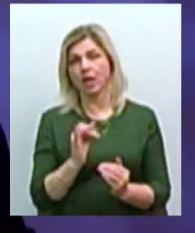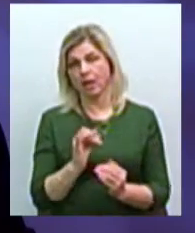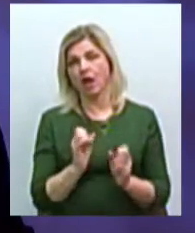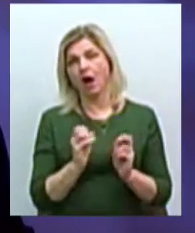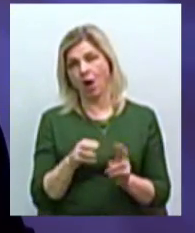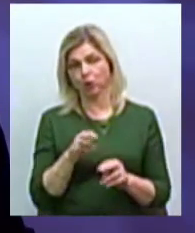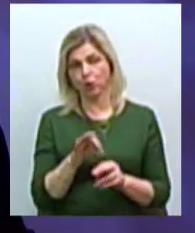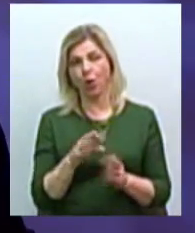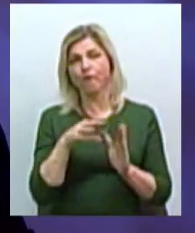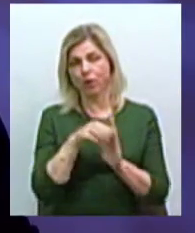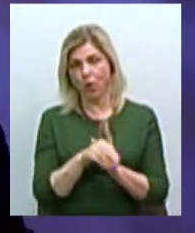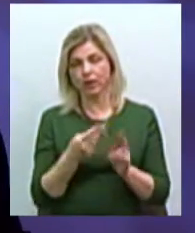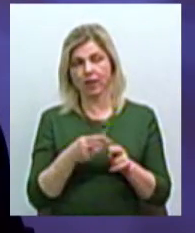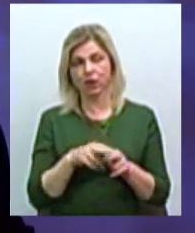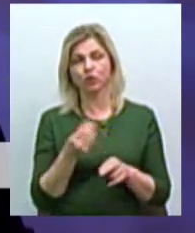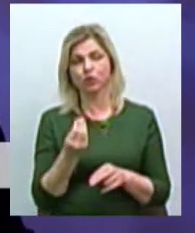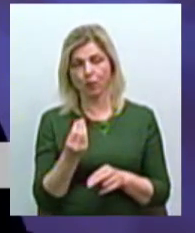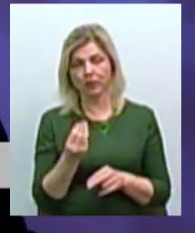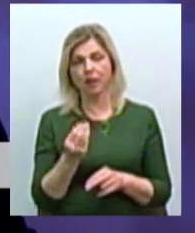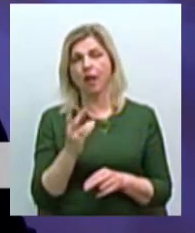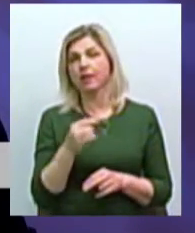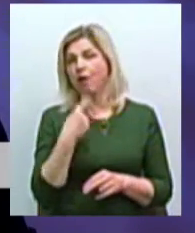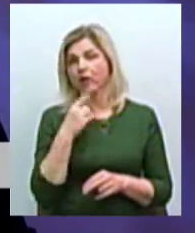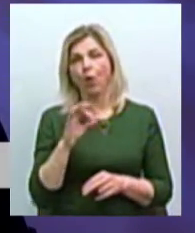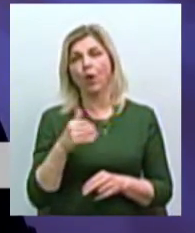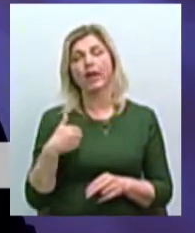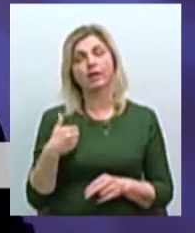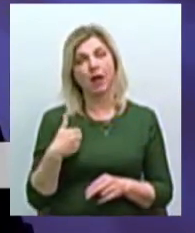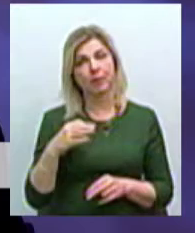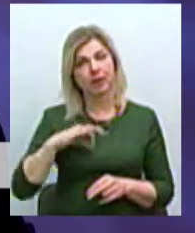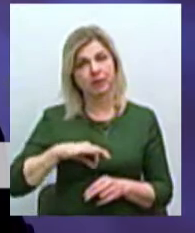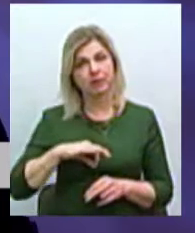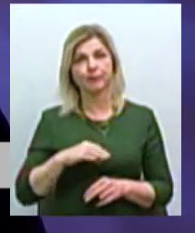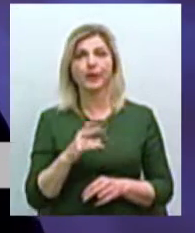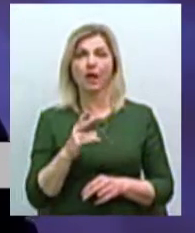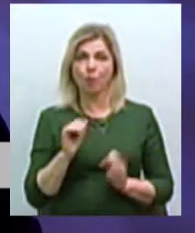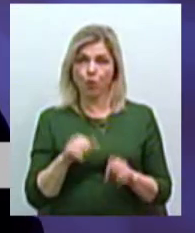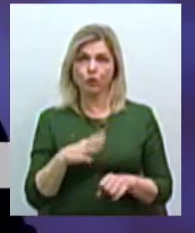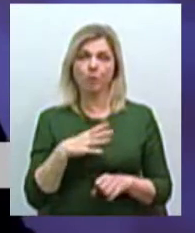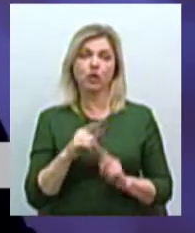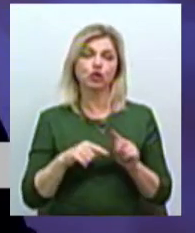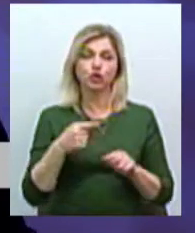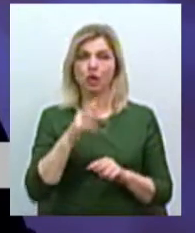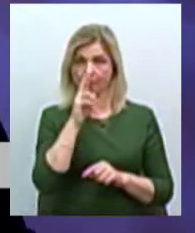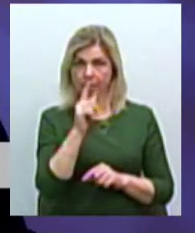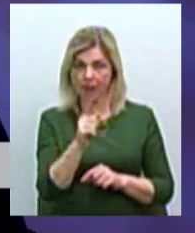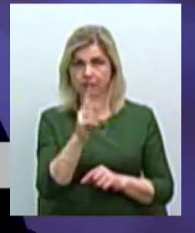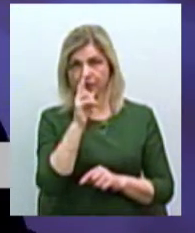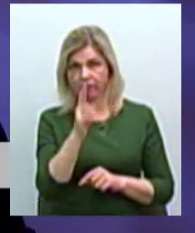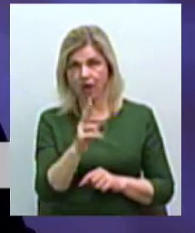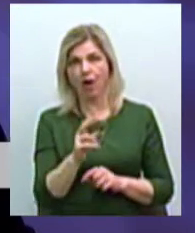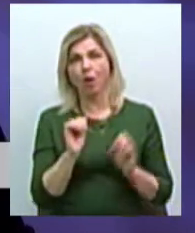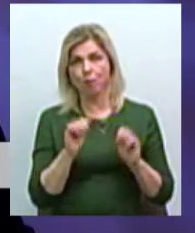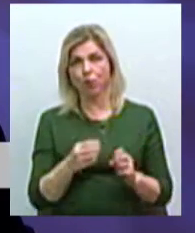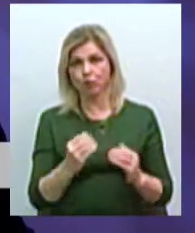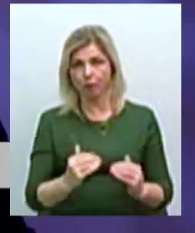вписываемся там, в эту стоимость, там, мы не говорим сейчас о рентабельности. Не исключено, что там, через месяц, через два НАК